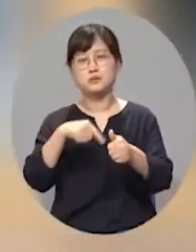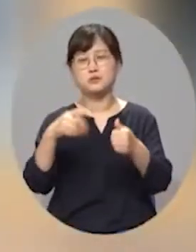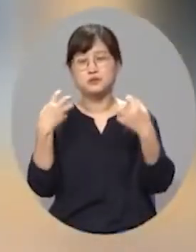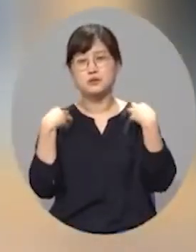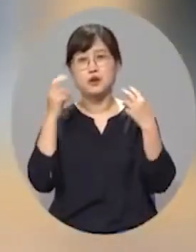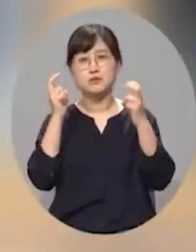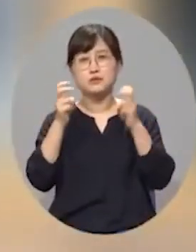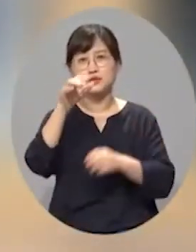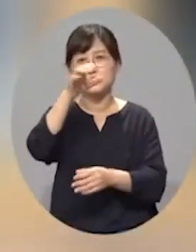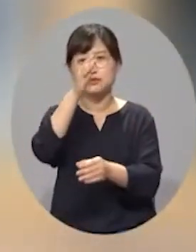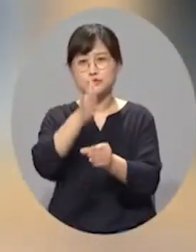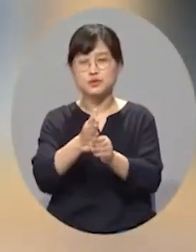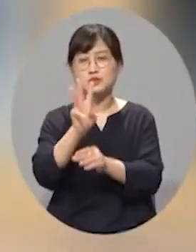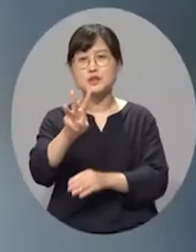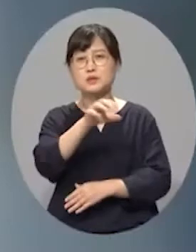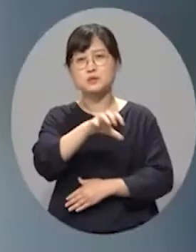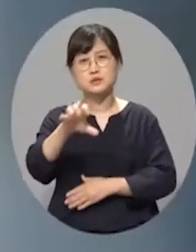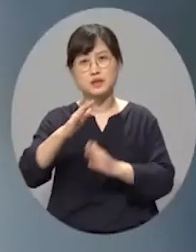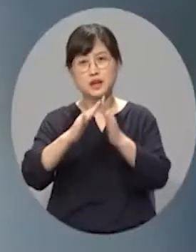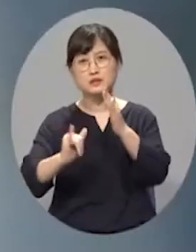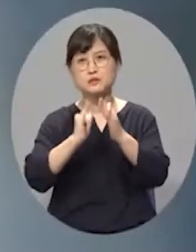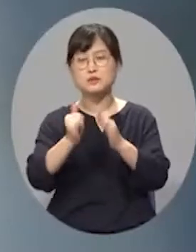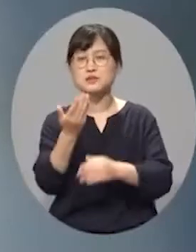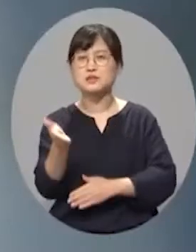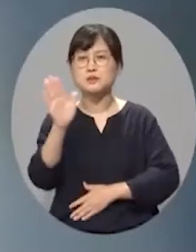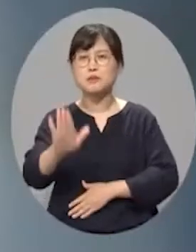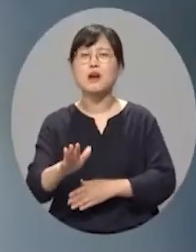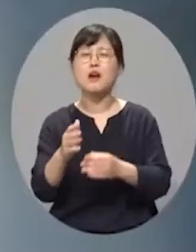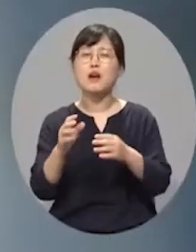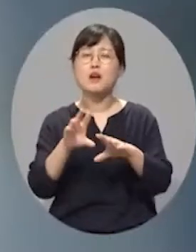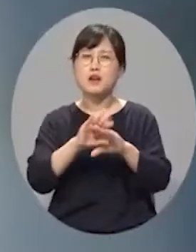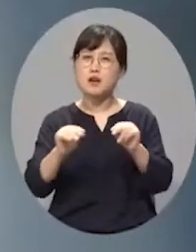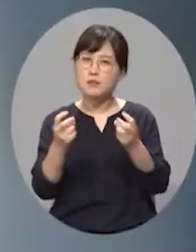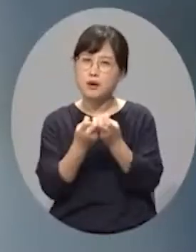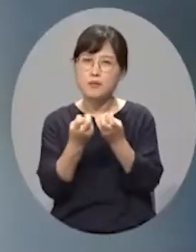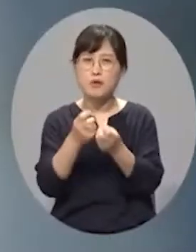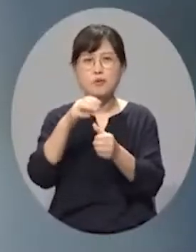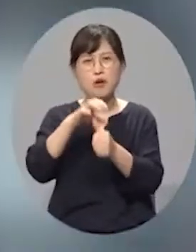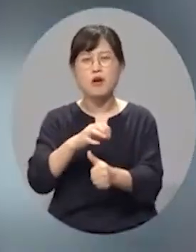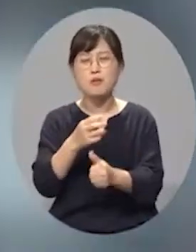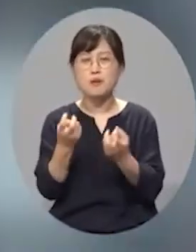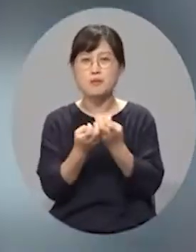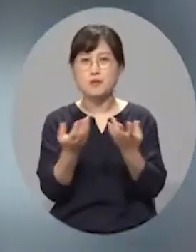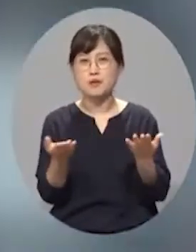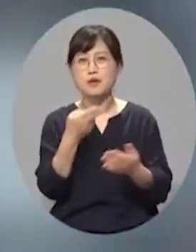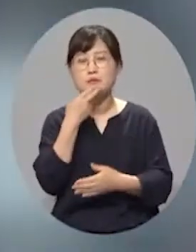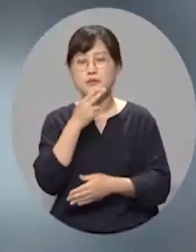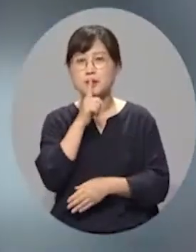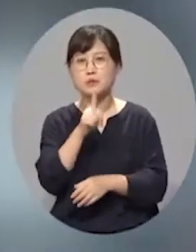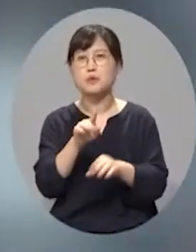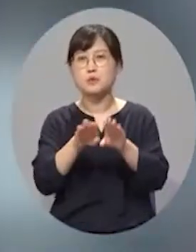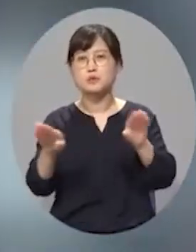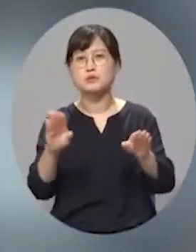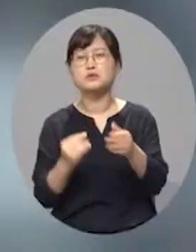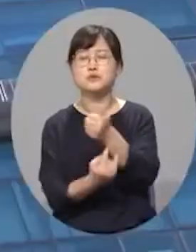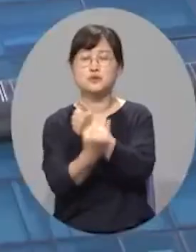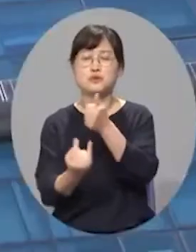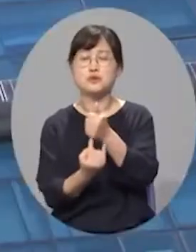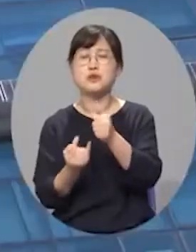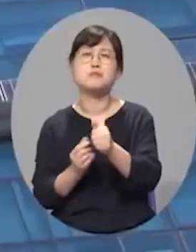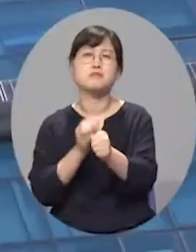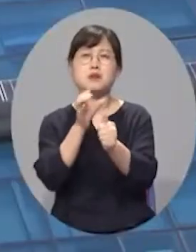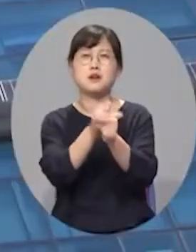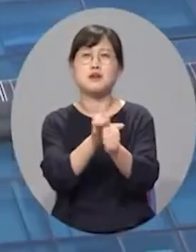곳이 가족업체라는 사실이 드러났지만 마땅히 제재할 근거가 없다며 공정거래위원회에 책임을 전가합니다.